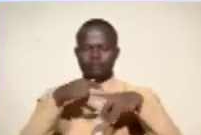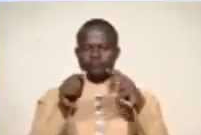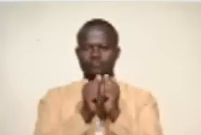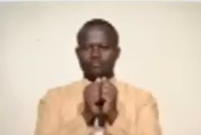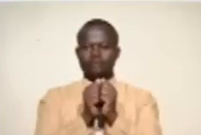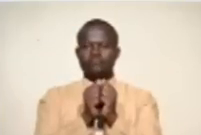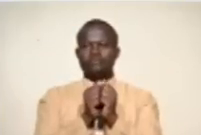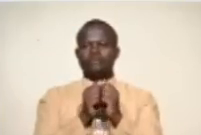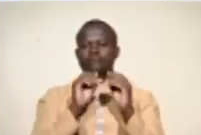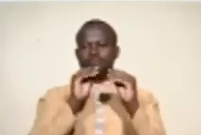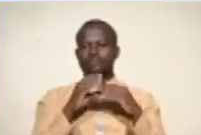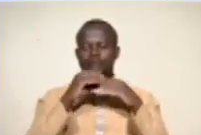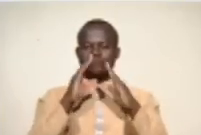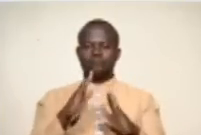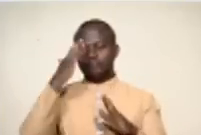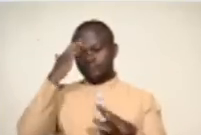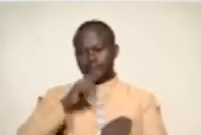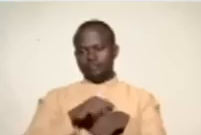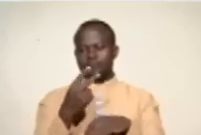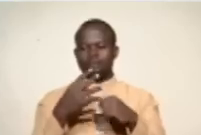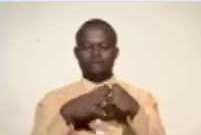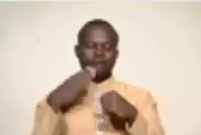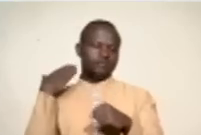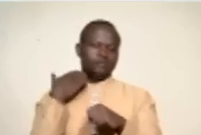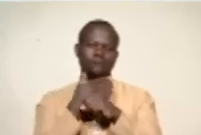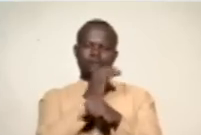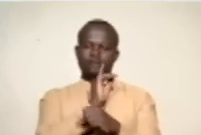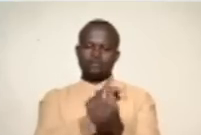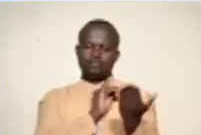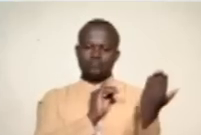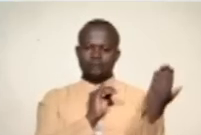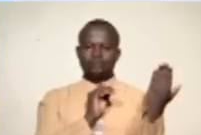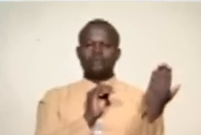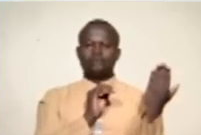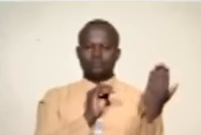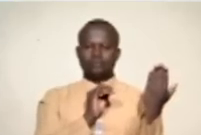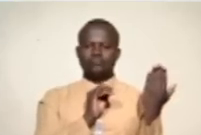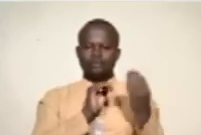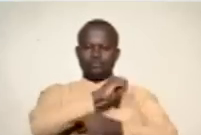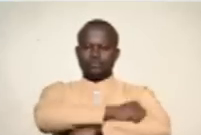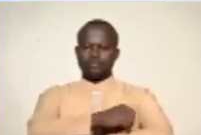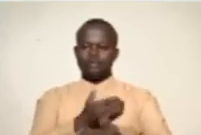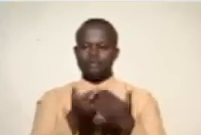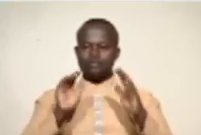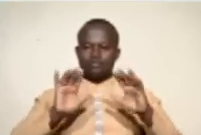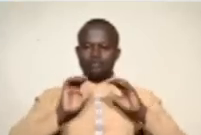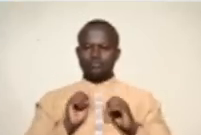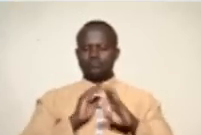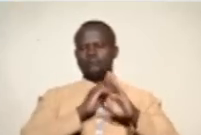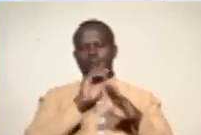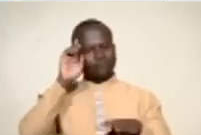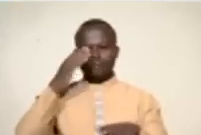n'abarimu n'abayobozi bibutse ku nshuro ya 29 Jenoside yakorewe Abatutsi, aho abanyeshuri basabwe kwirinda no